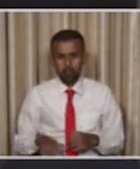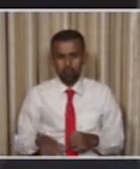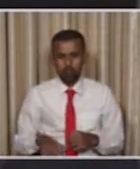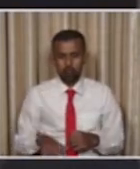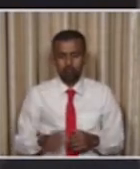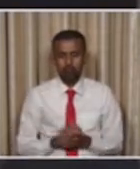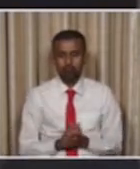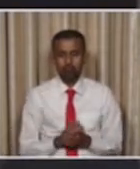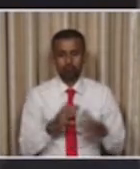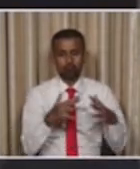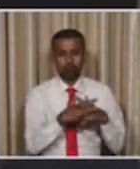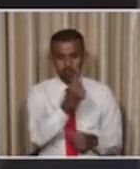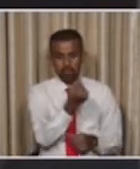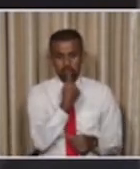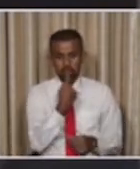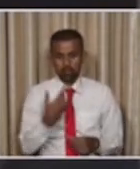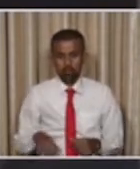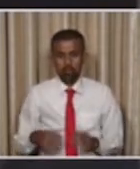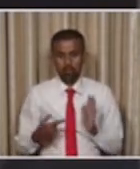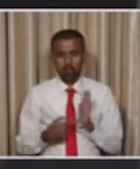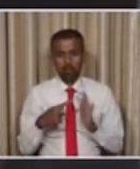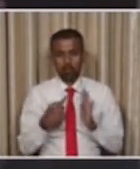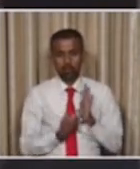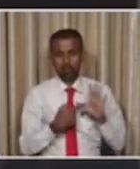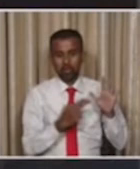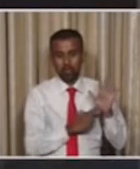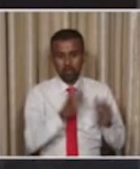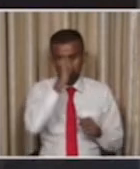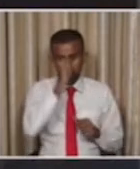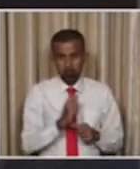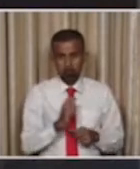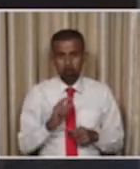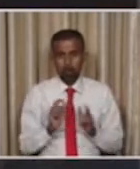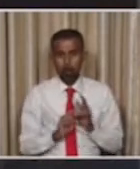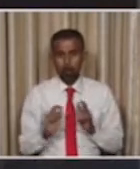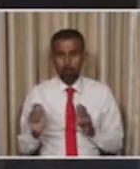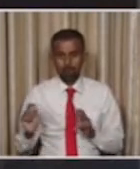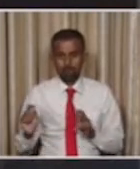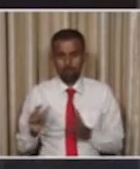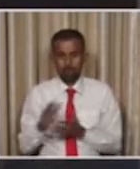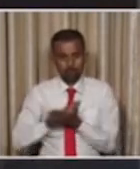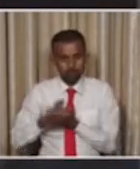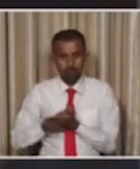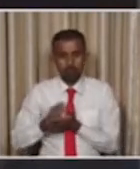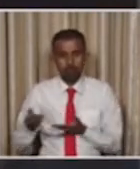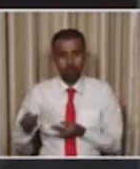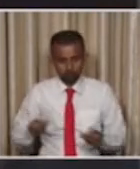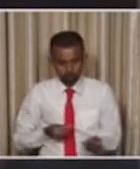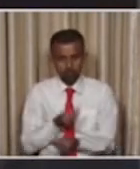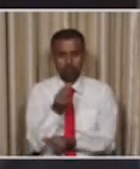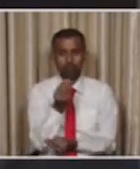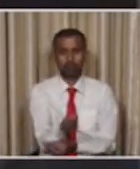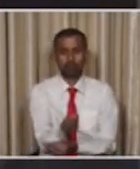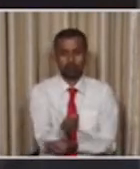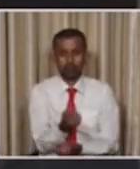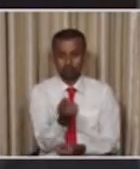අජිරි අභිවර්ධන මැතිතුමා කිව්වා තිරානාලස් මන්ත්‍රීතුමා ඇමතුමාගේ කාර්යාලයෙන් ඒකට නිවැරදි කිරීමක් එවනවා කියලා. ඒක තමයි